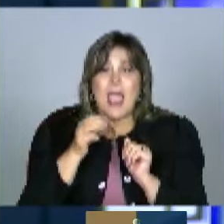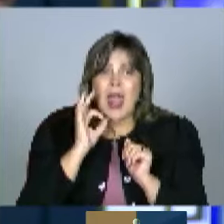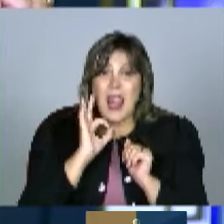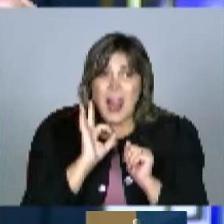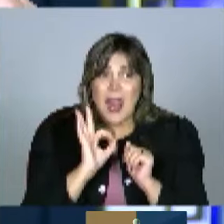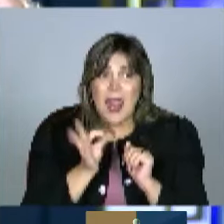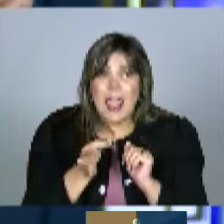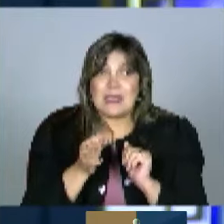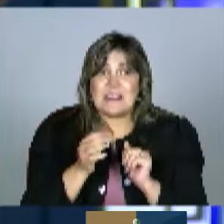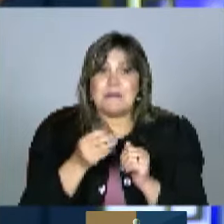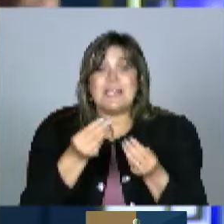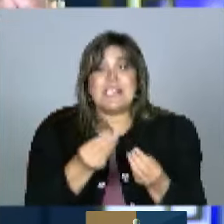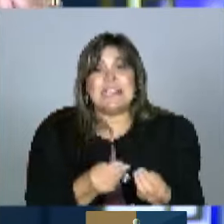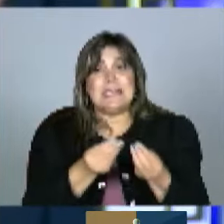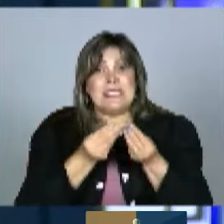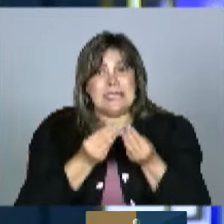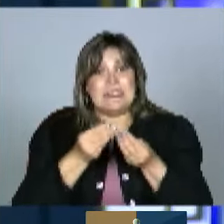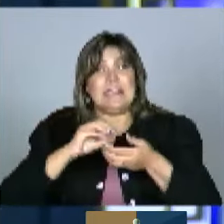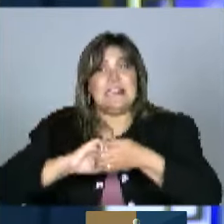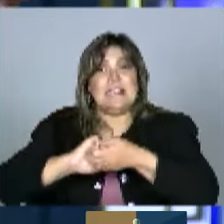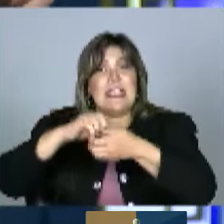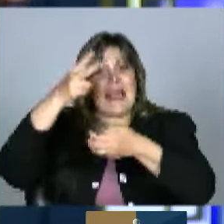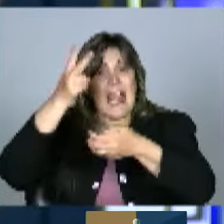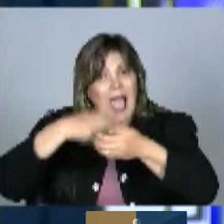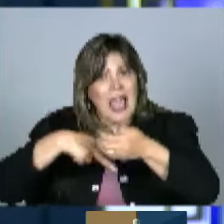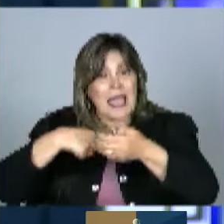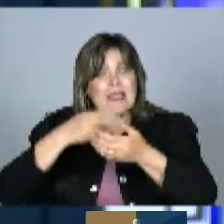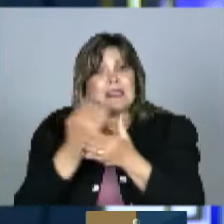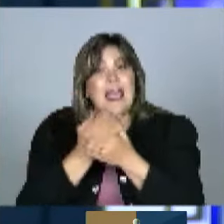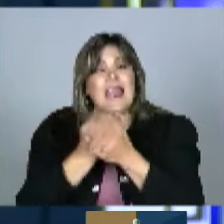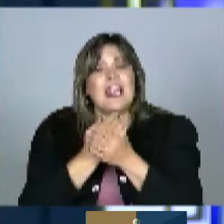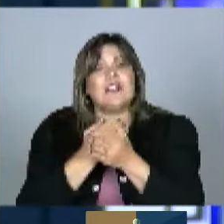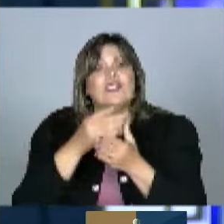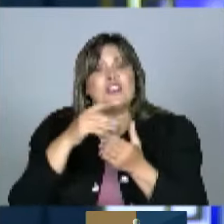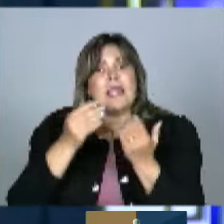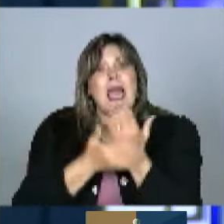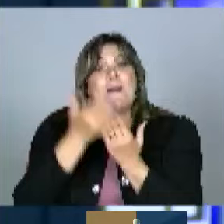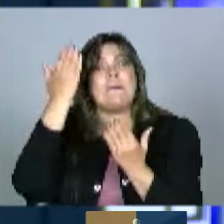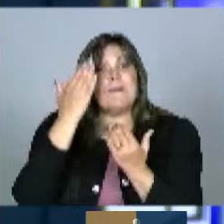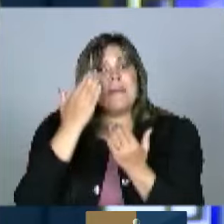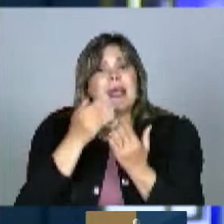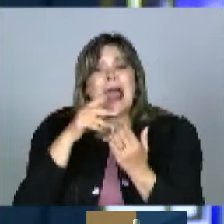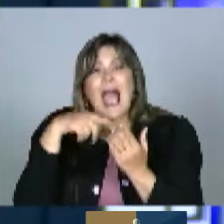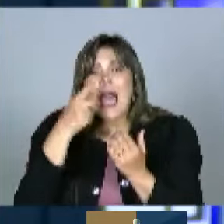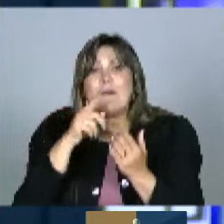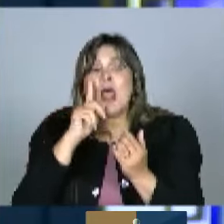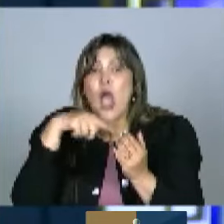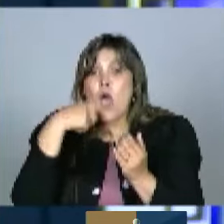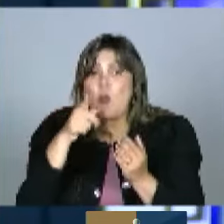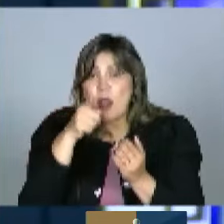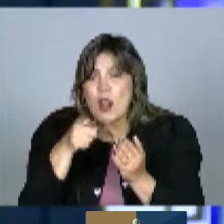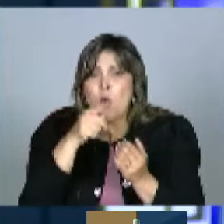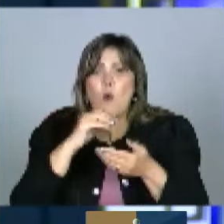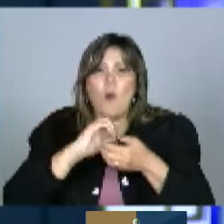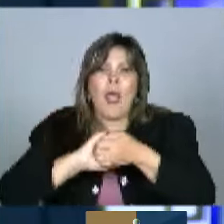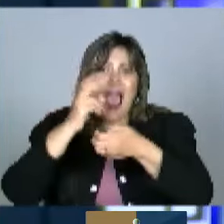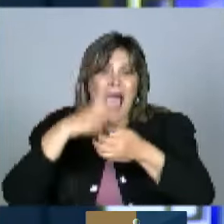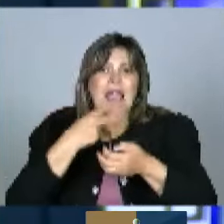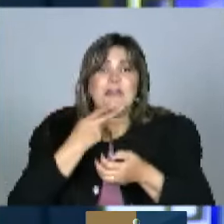بتقديم العقد للاتخاذ اجراءات الطعن عليه بانه عقد مزور